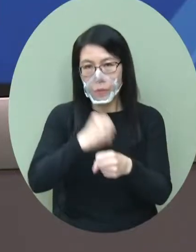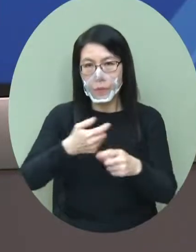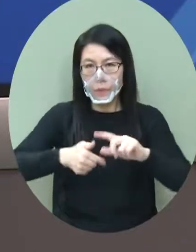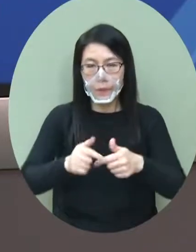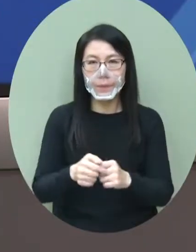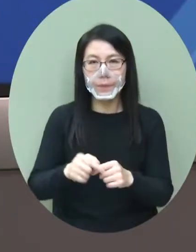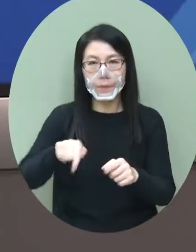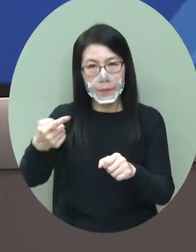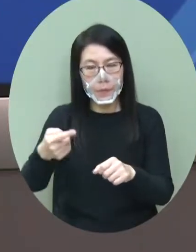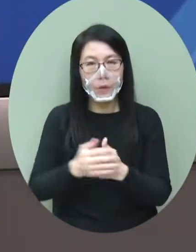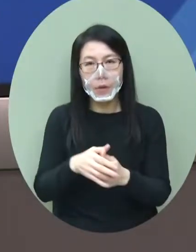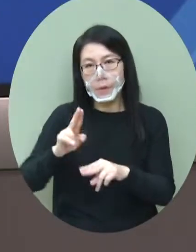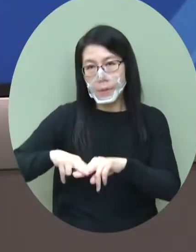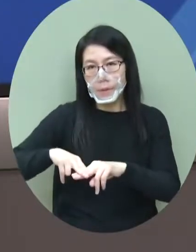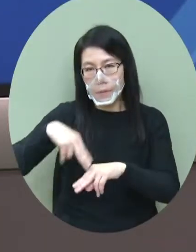我们的